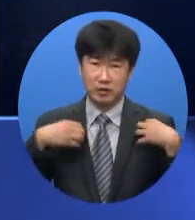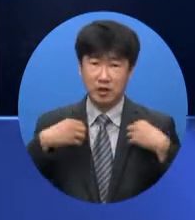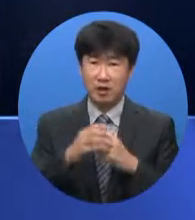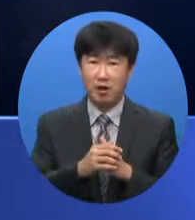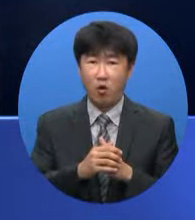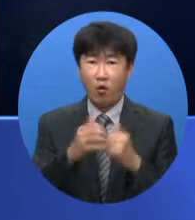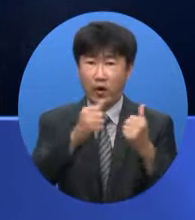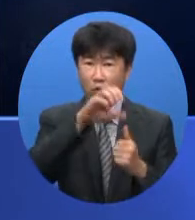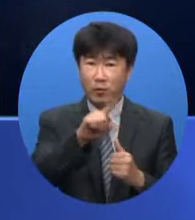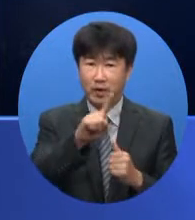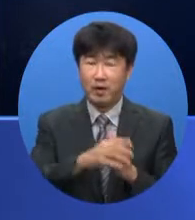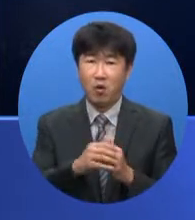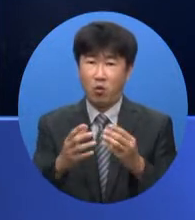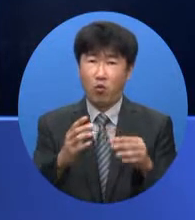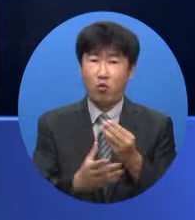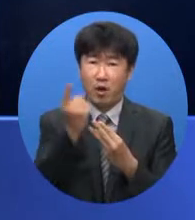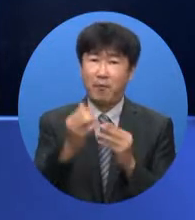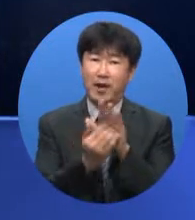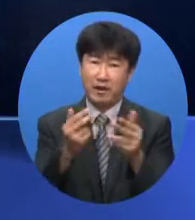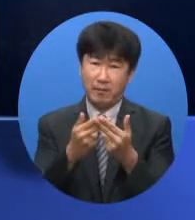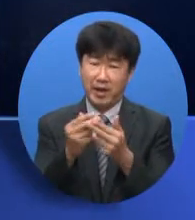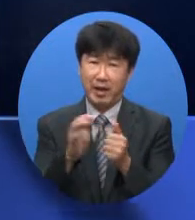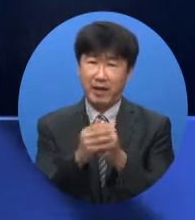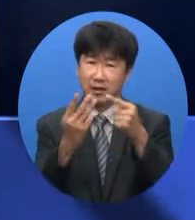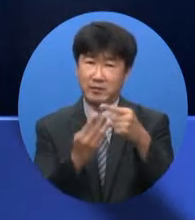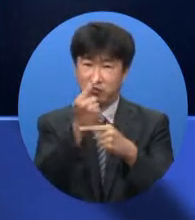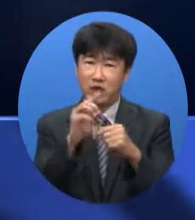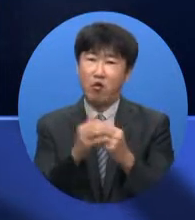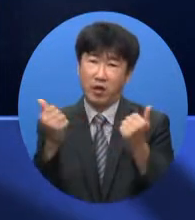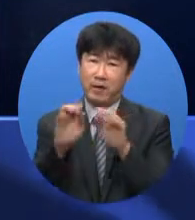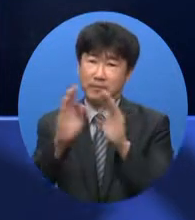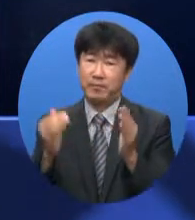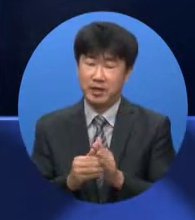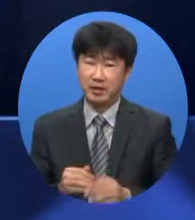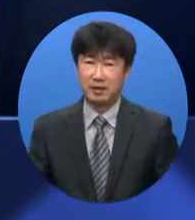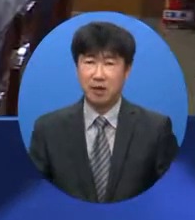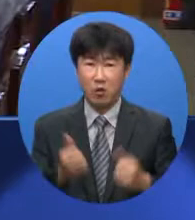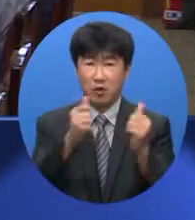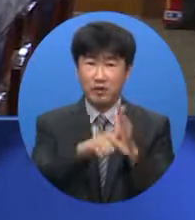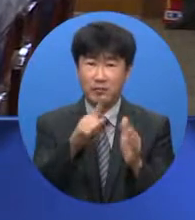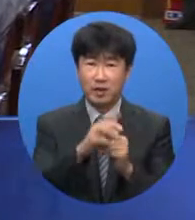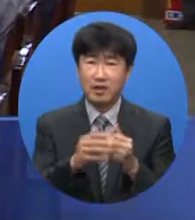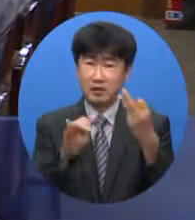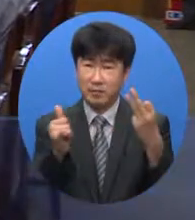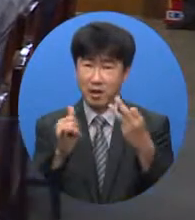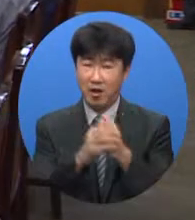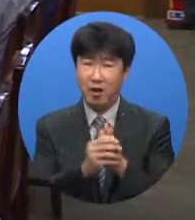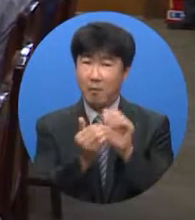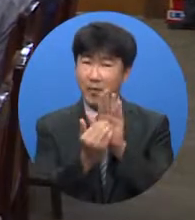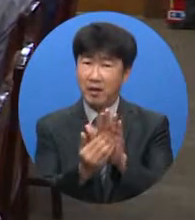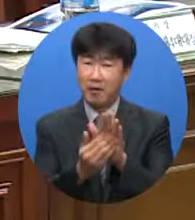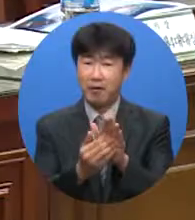합천군은 지난 16일 군청 소회의실에서 통합방위협의회 3, 4분기 회의를 열었습니다. 이날 회의에는